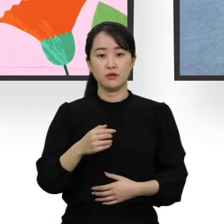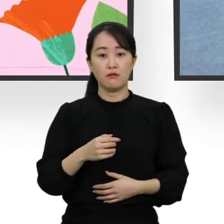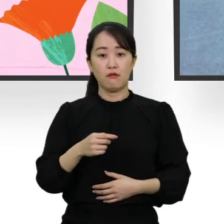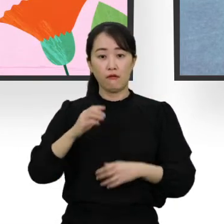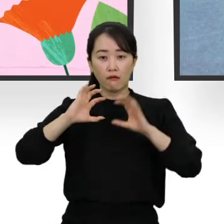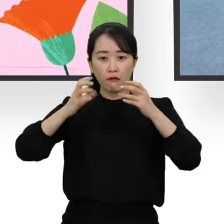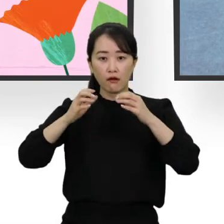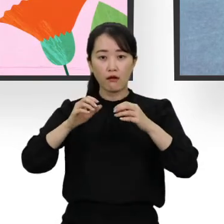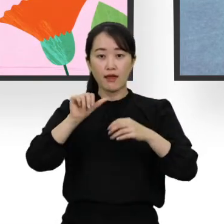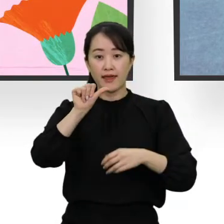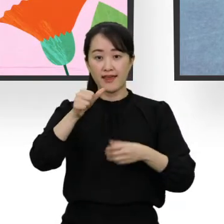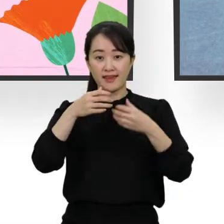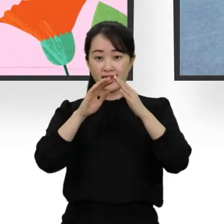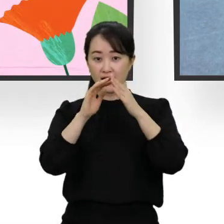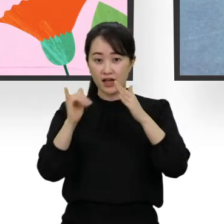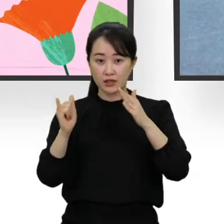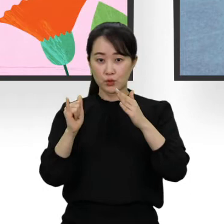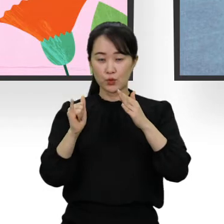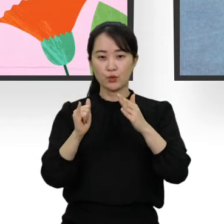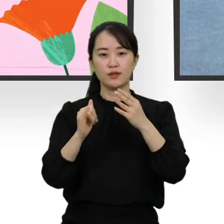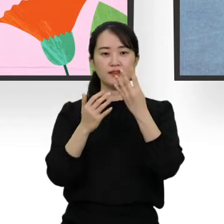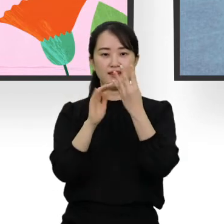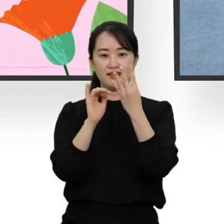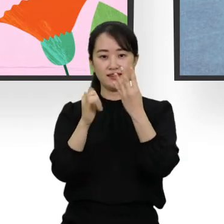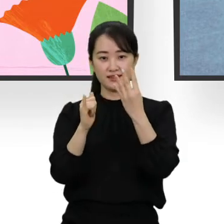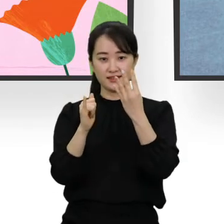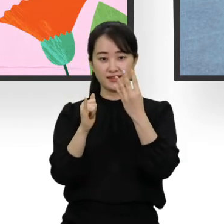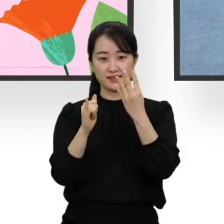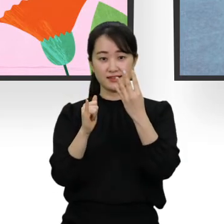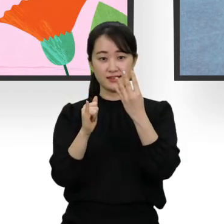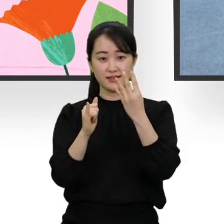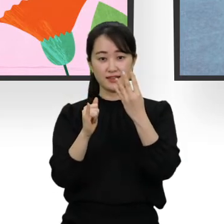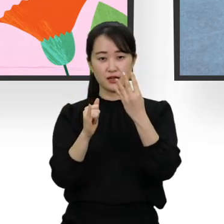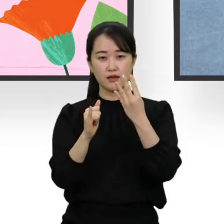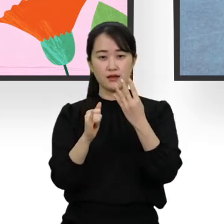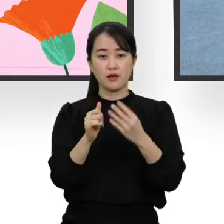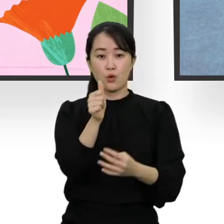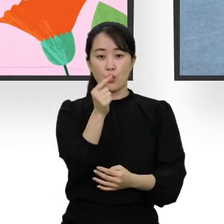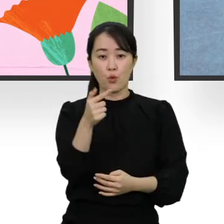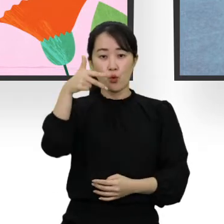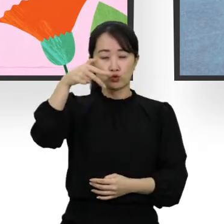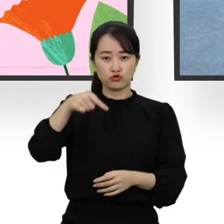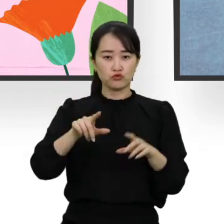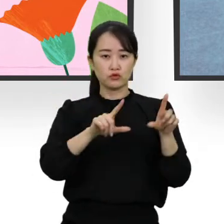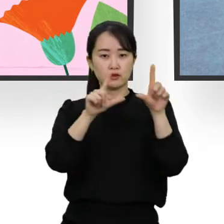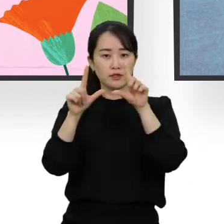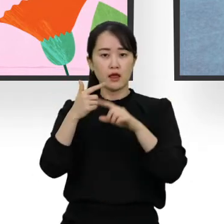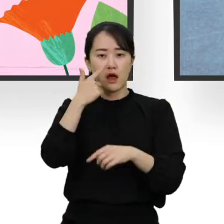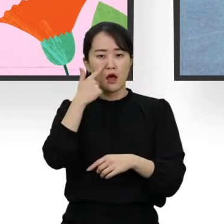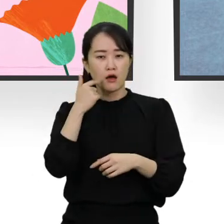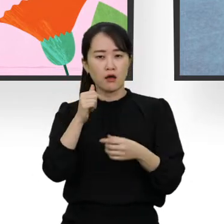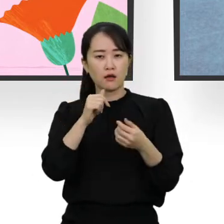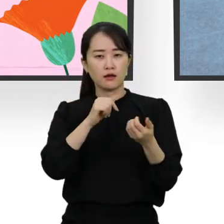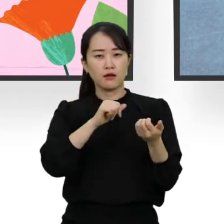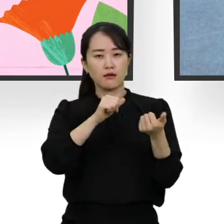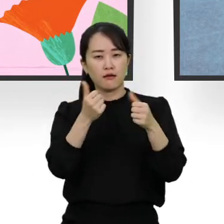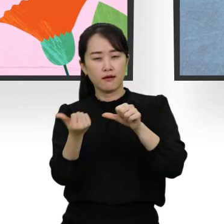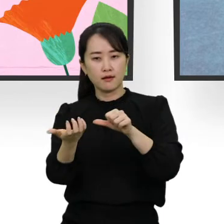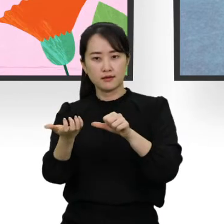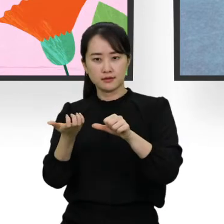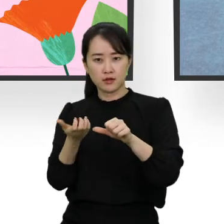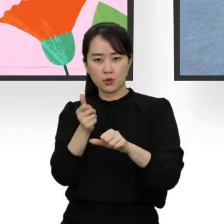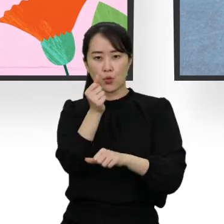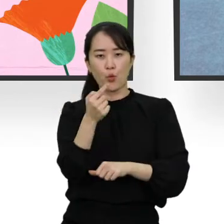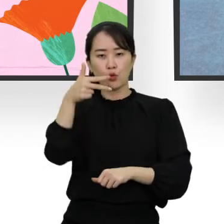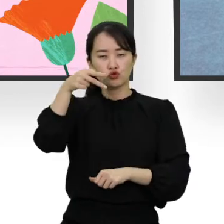뉴질랜드에 사는 A씨의 가족은 모두 4명입니다. A씨는 호주에 살고 있는 아버지가 돌아가시기 전에 호주로